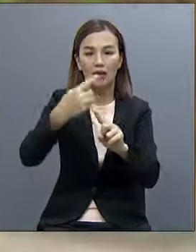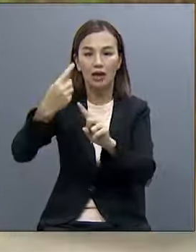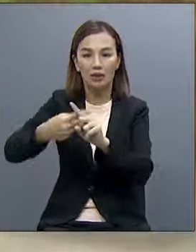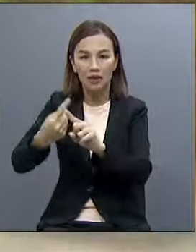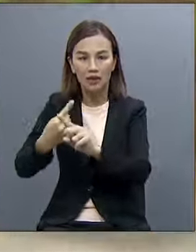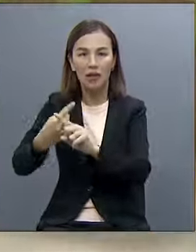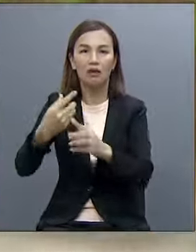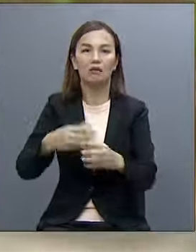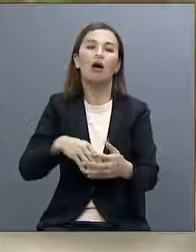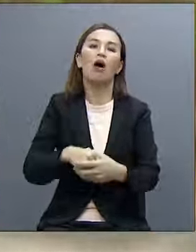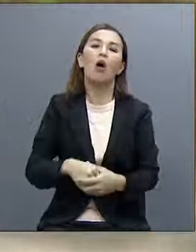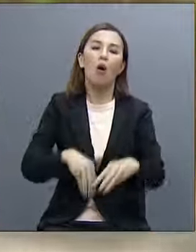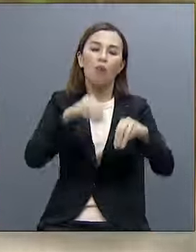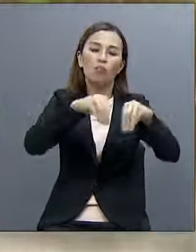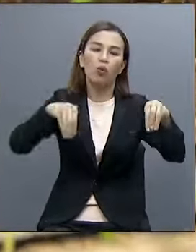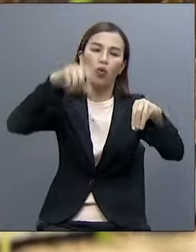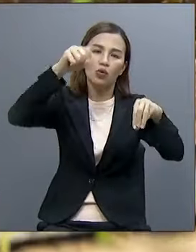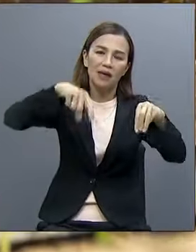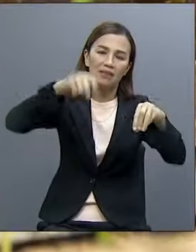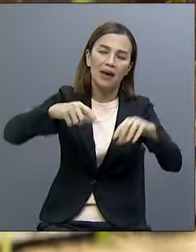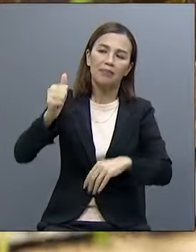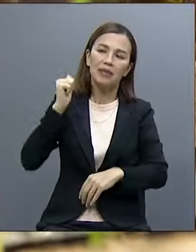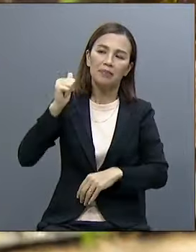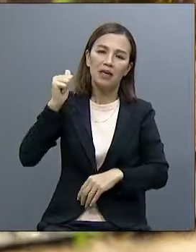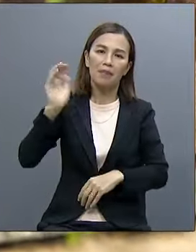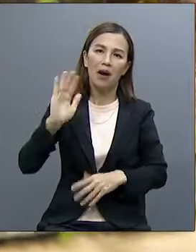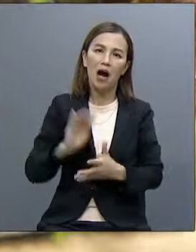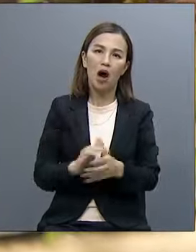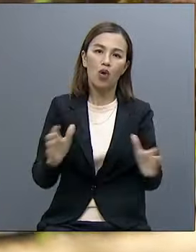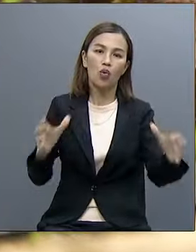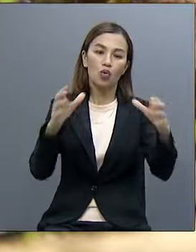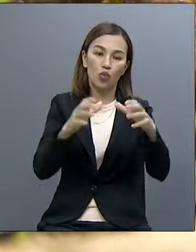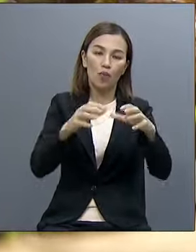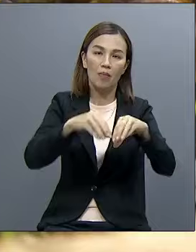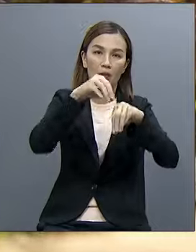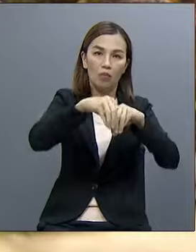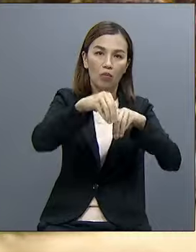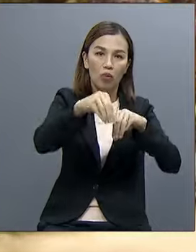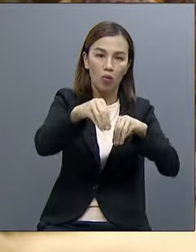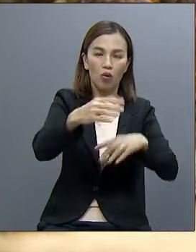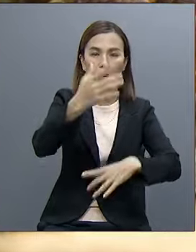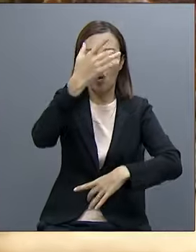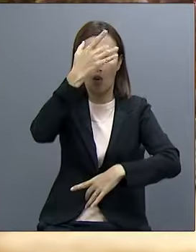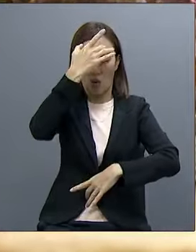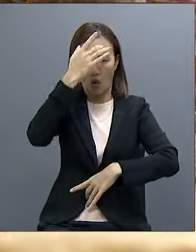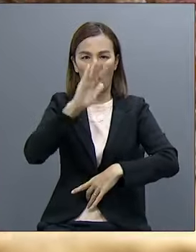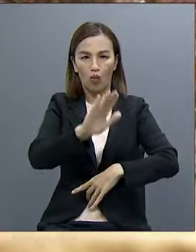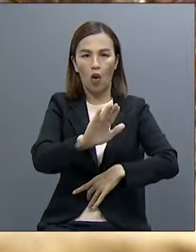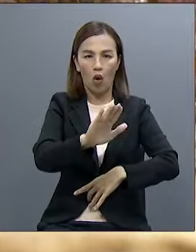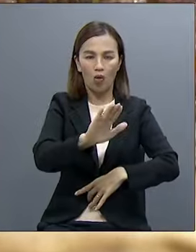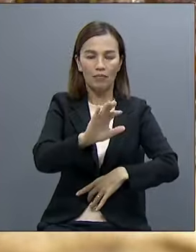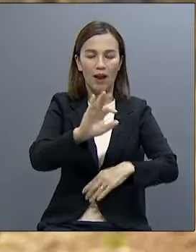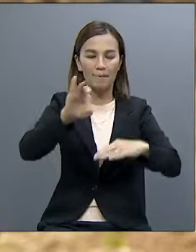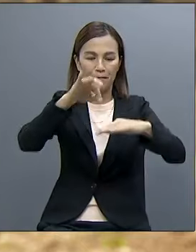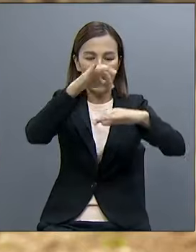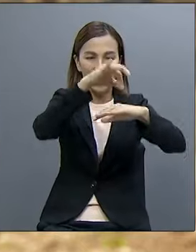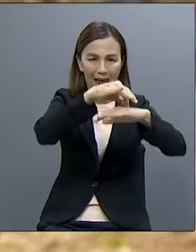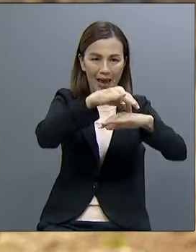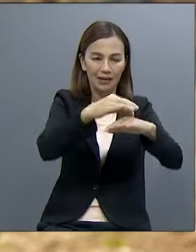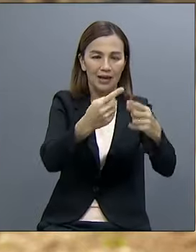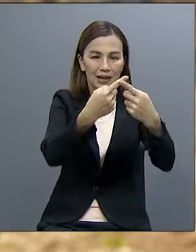กันคำว่ากลุ่มพืชก็คือพืชแต่ละกลุ่มเขามีเซลล์เป็นโรคพืชและโรคแมลงไม่เหมือนกันถ้าเราปลูก